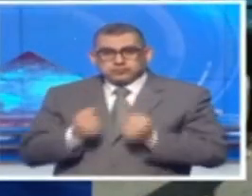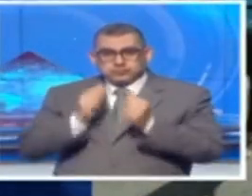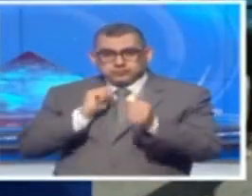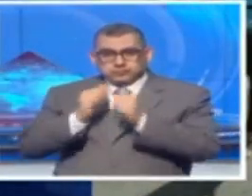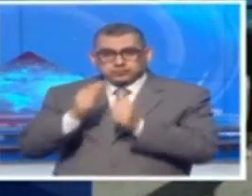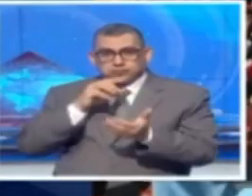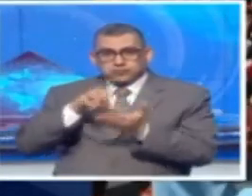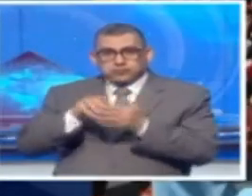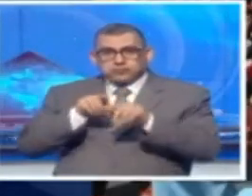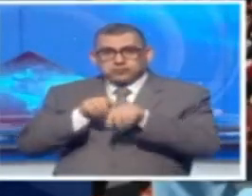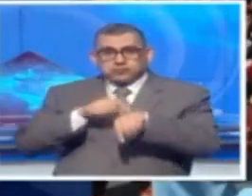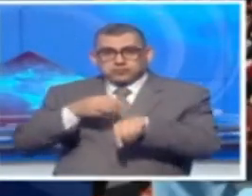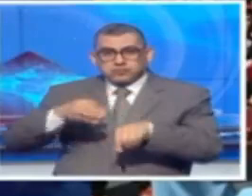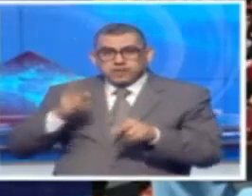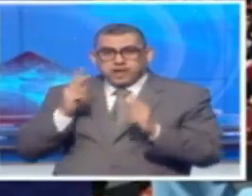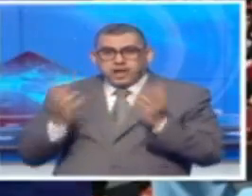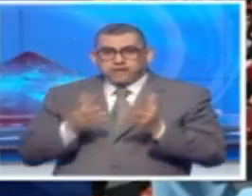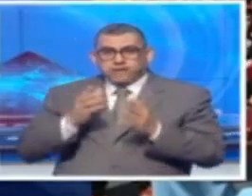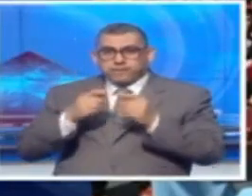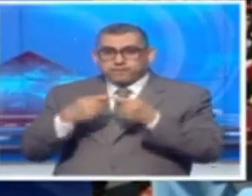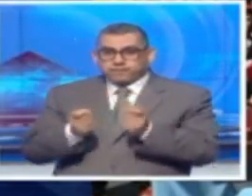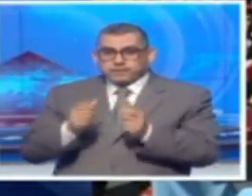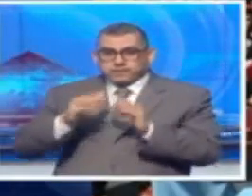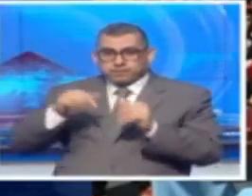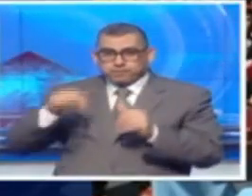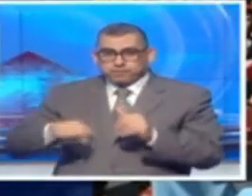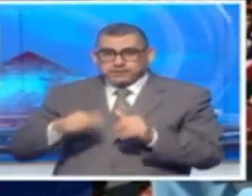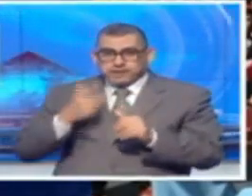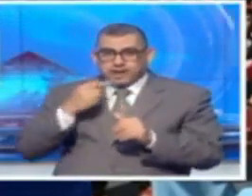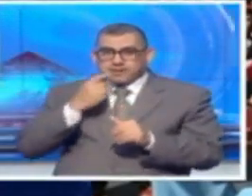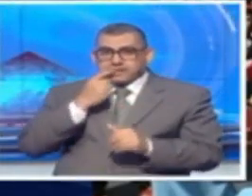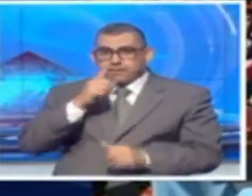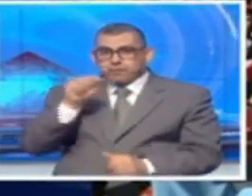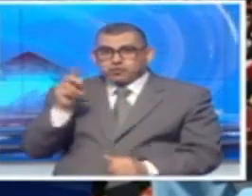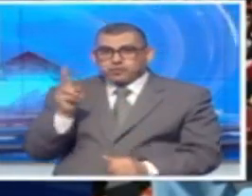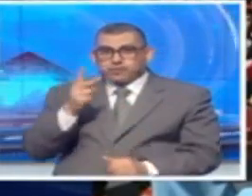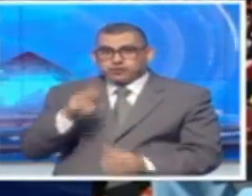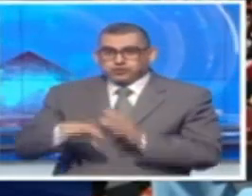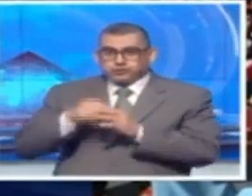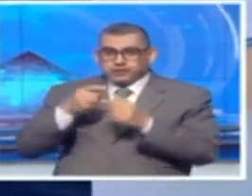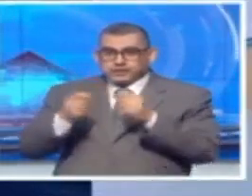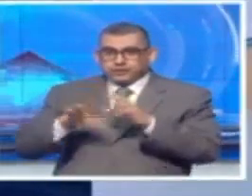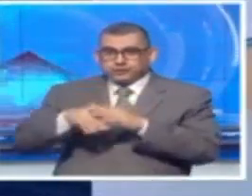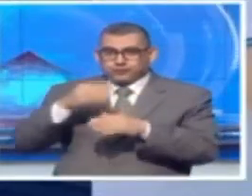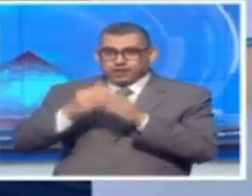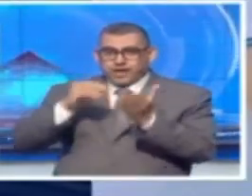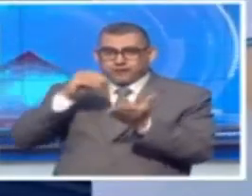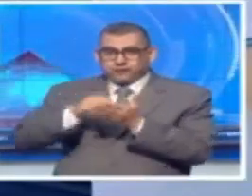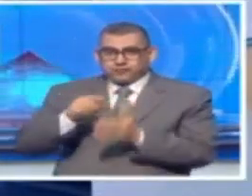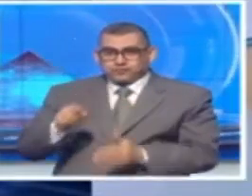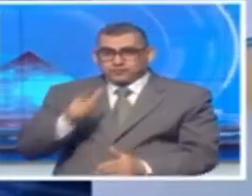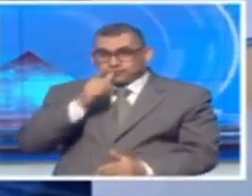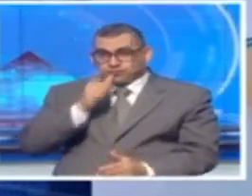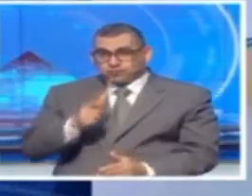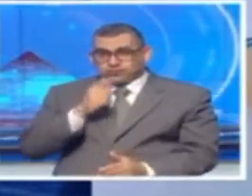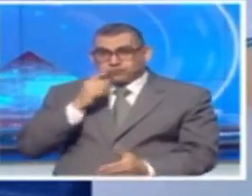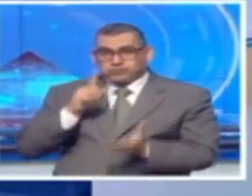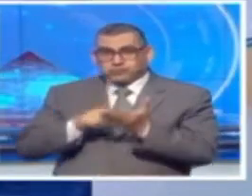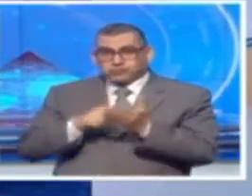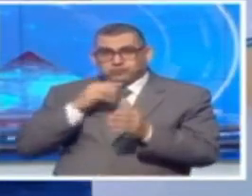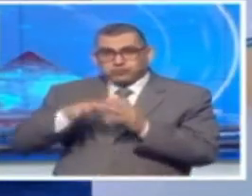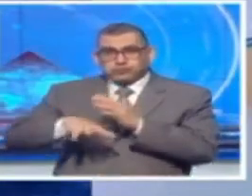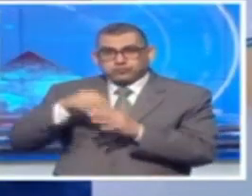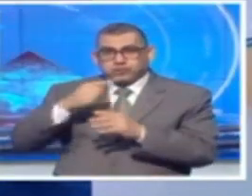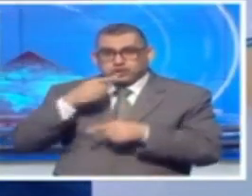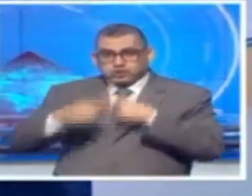الماراثون تتزامن مع احتفال حي مصر الجديدة بمرور 117 عاما على إنشائه، وأنه سيتم